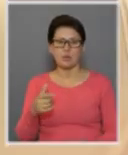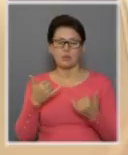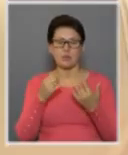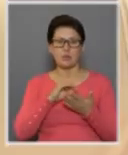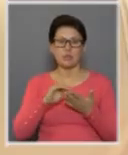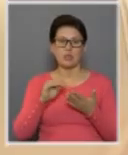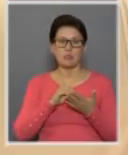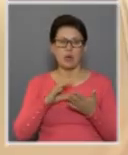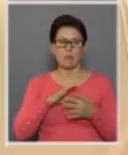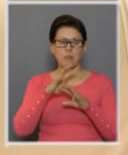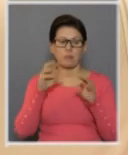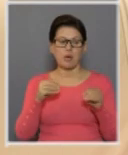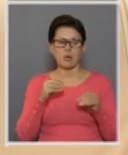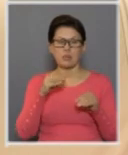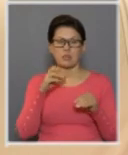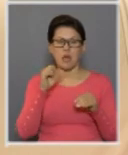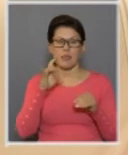қазір барлық жанрда.